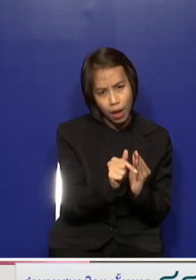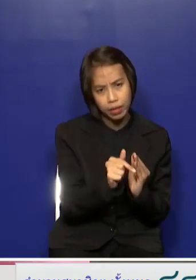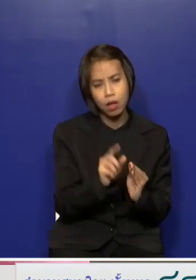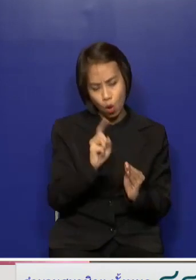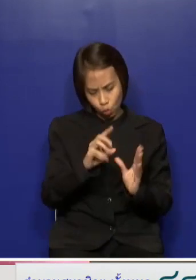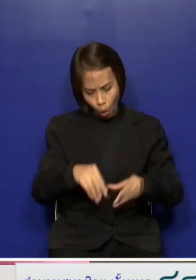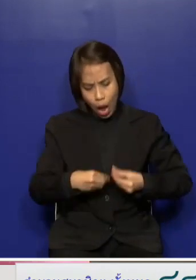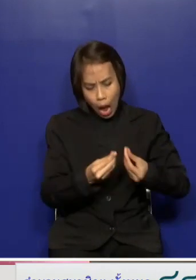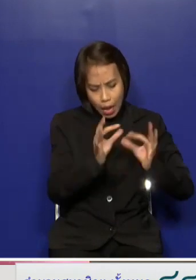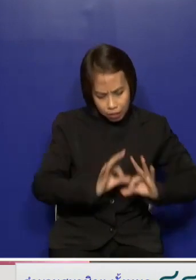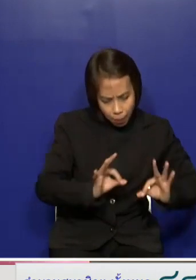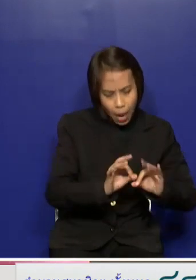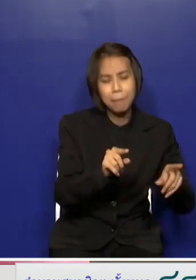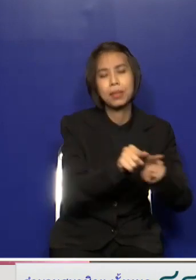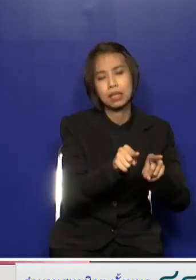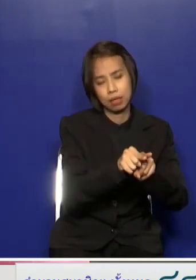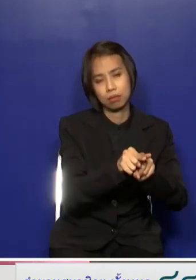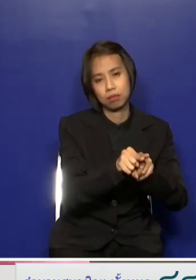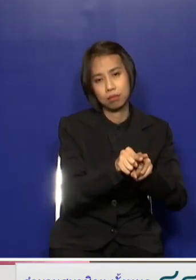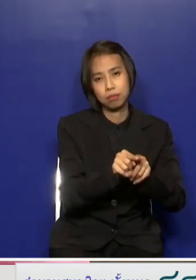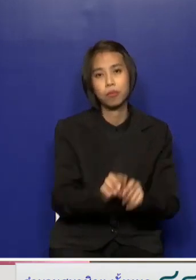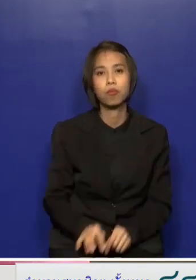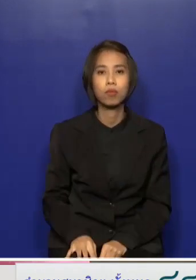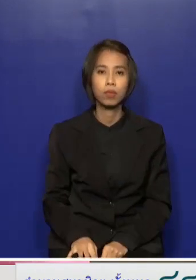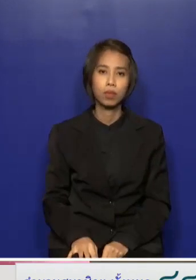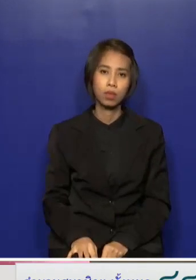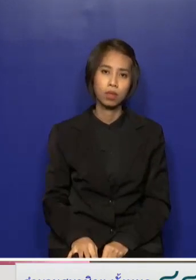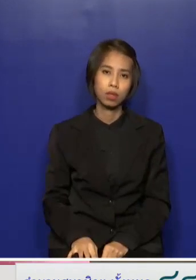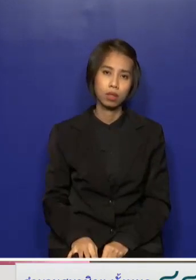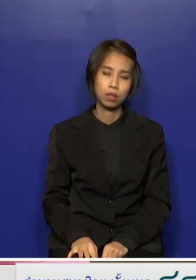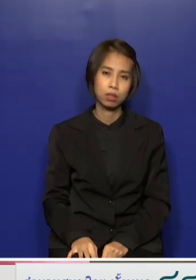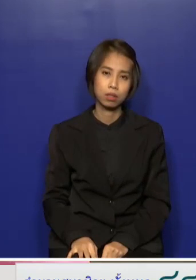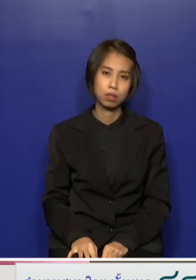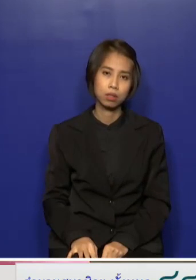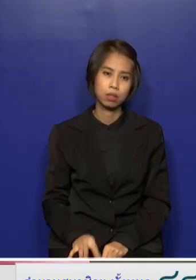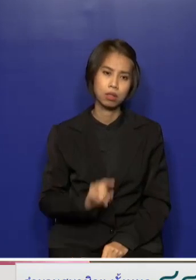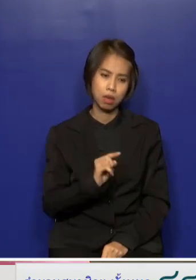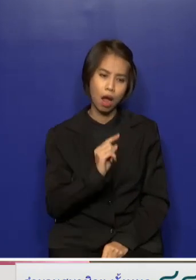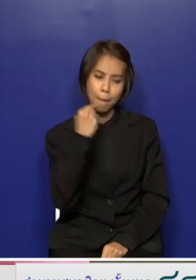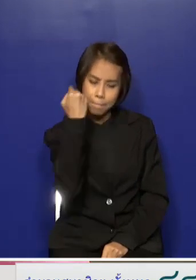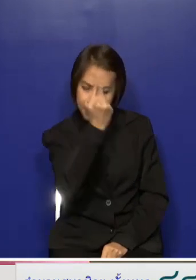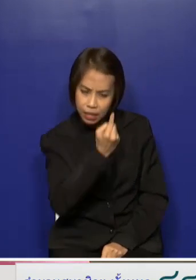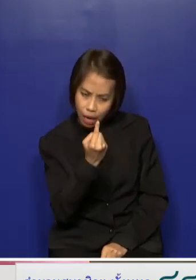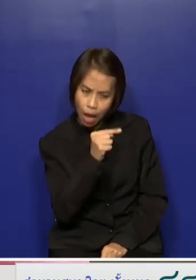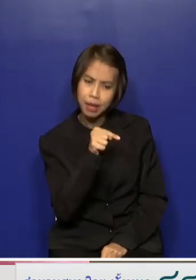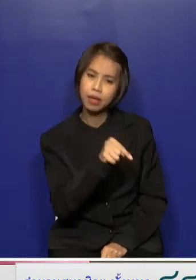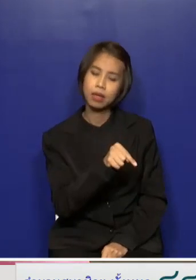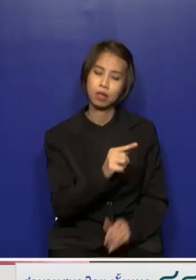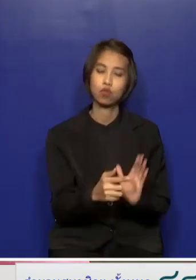จำหน่วยเลือกตั้งนะครับว่าเขาควรจะมามีที่มาอย่างไรนะครับ